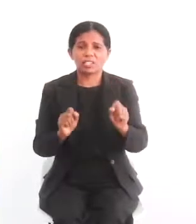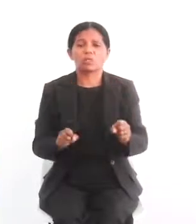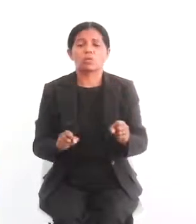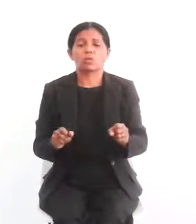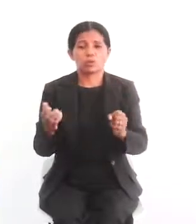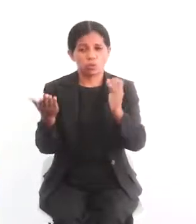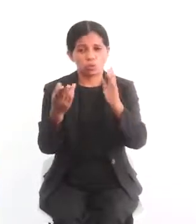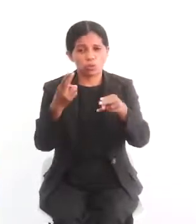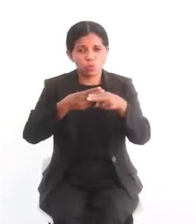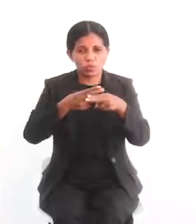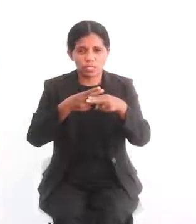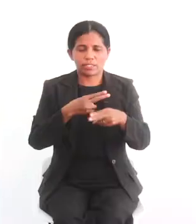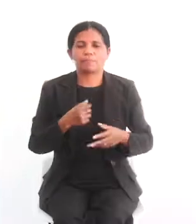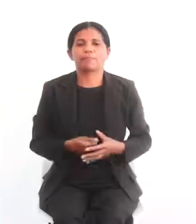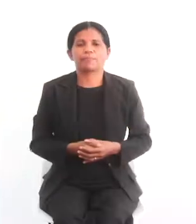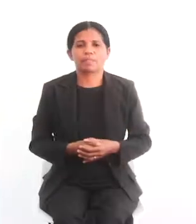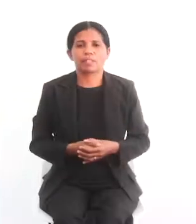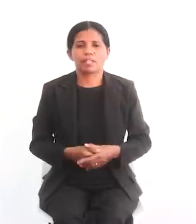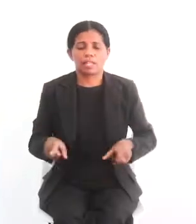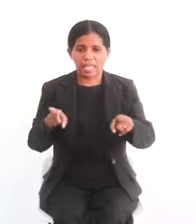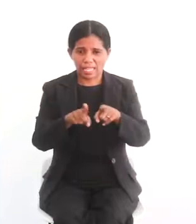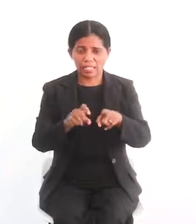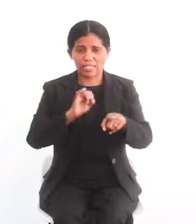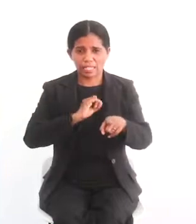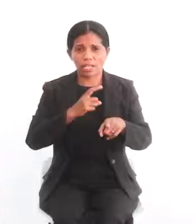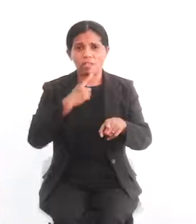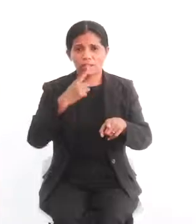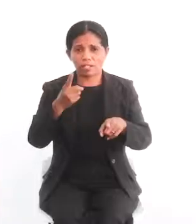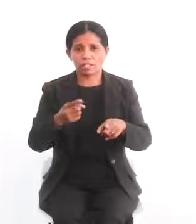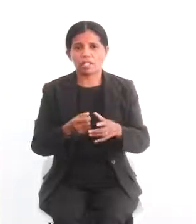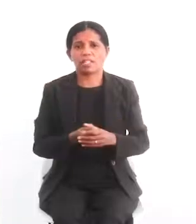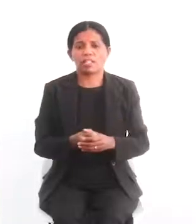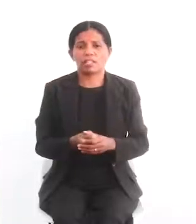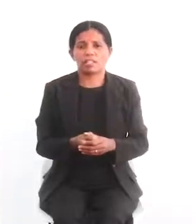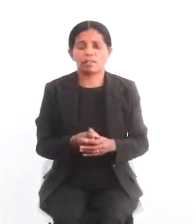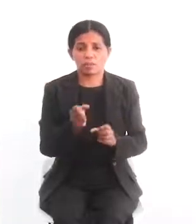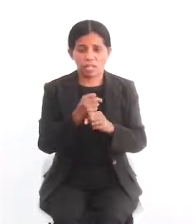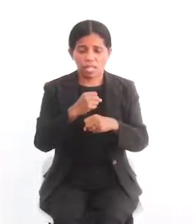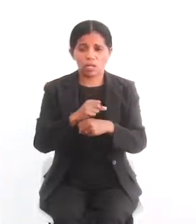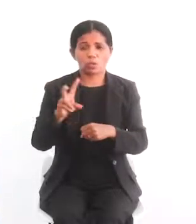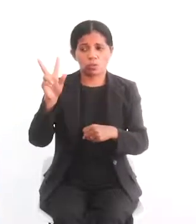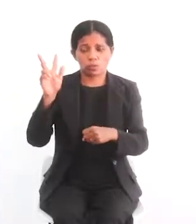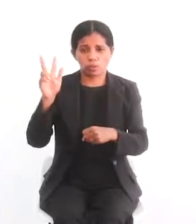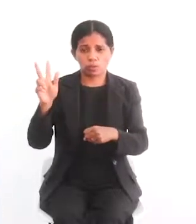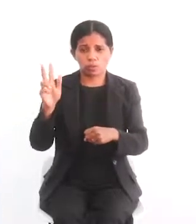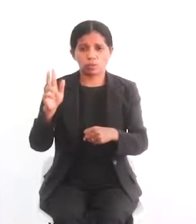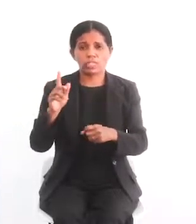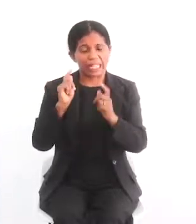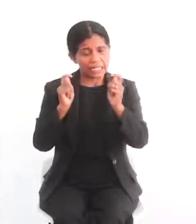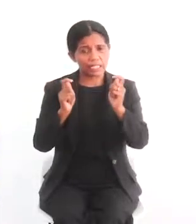nebek mamar nebek kita bele usa. Hanesan uhin au dehan kata kita si halo forma geometria tolu, entau primero ita si